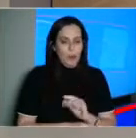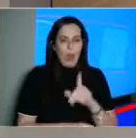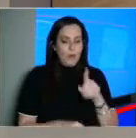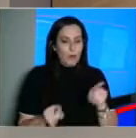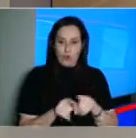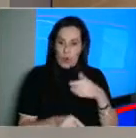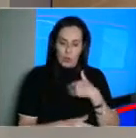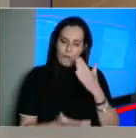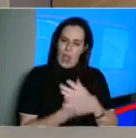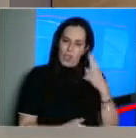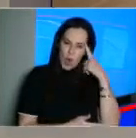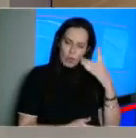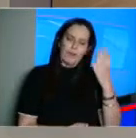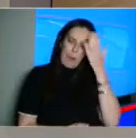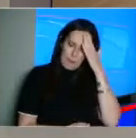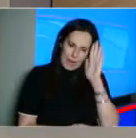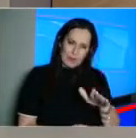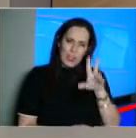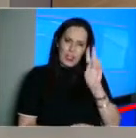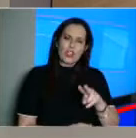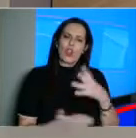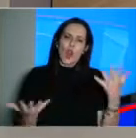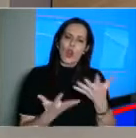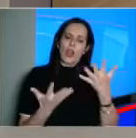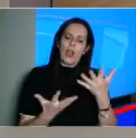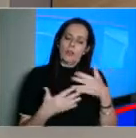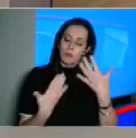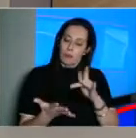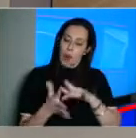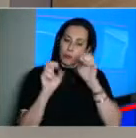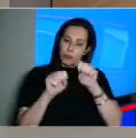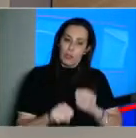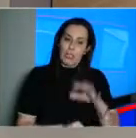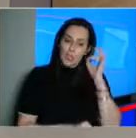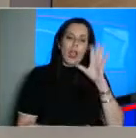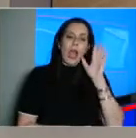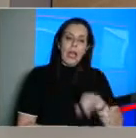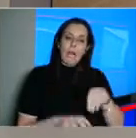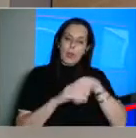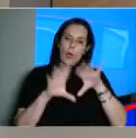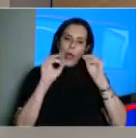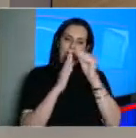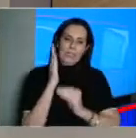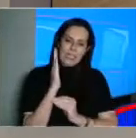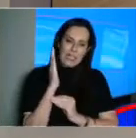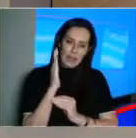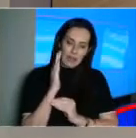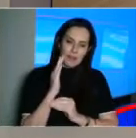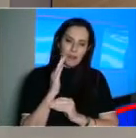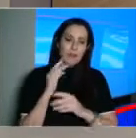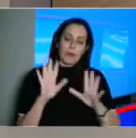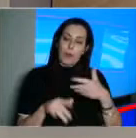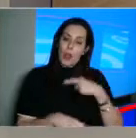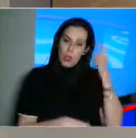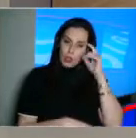כמו שאנחנו כבר יודעים ומכירים, יש לעודד ולשריין מקומות לנשים גם בעשירייה הראשונה. לפי איך